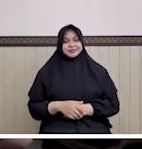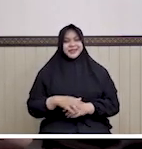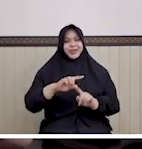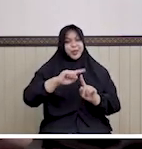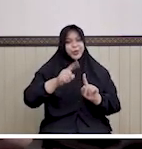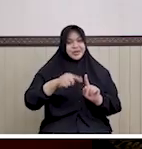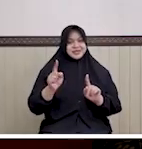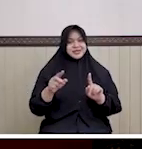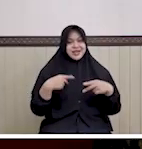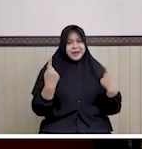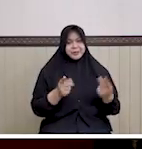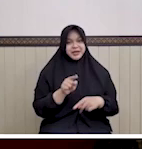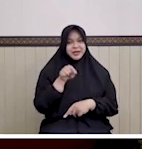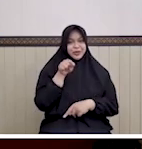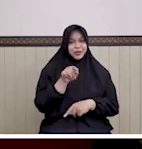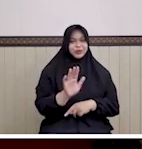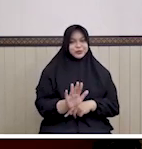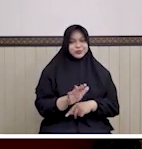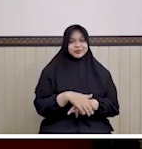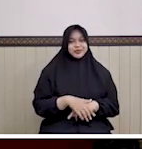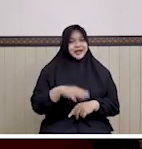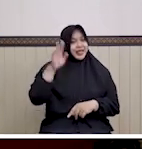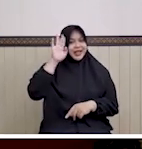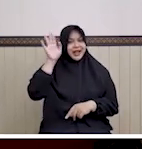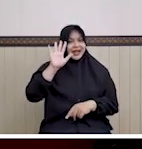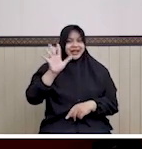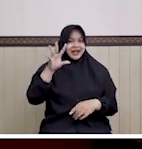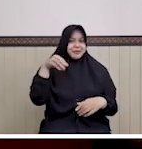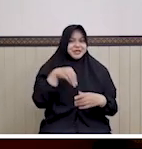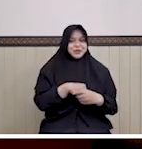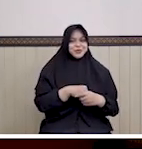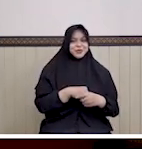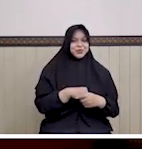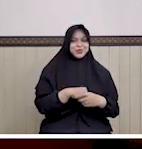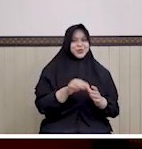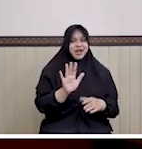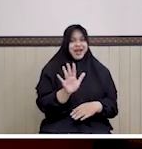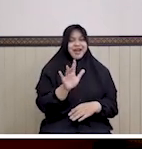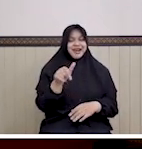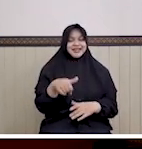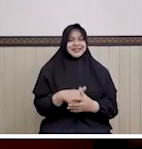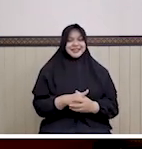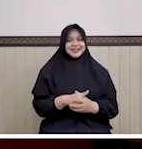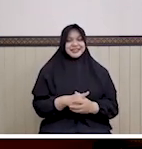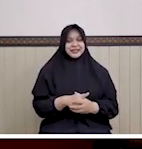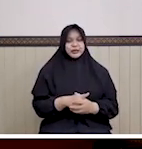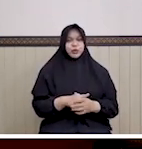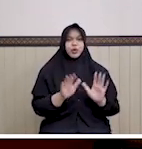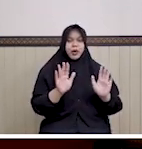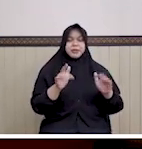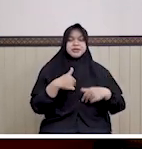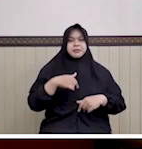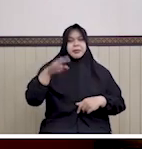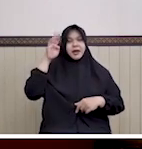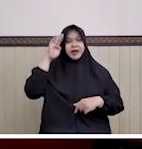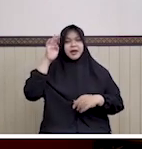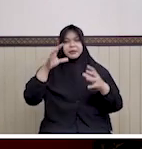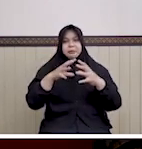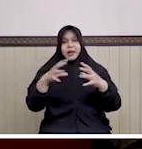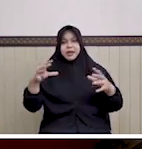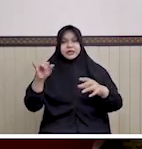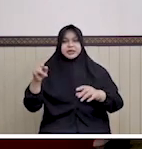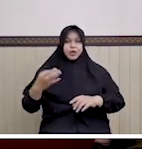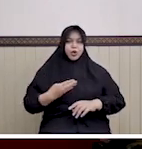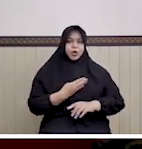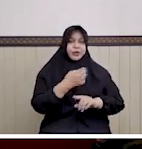itu ya seperti itu dan penting laki-laki memasukkan karena padahal data itu buat laki-laki juga banyaknya korban rasa Iya